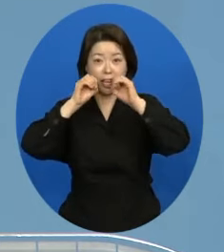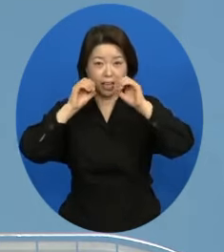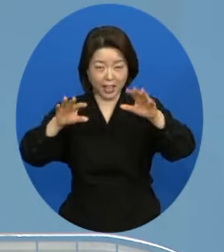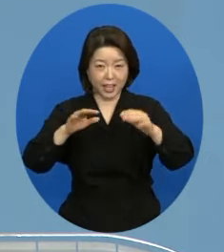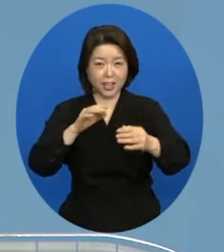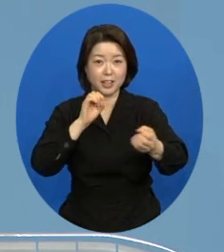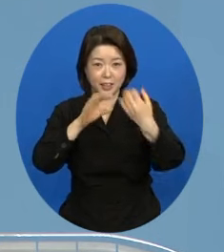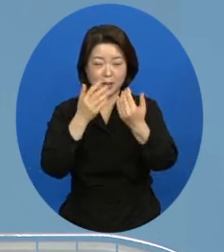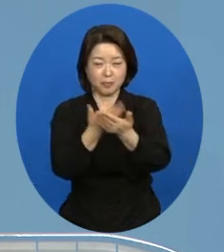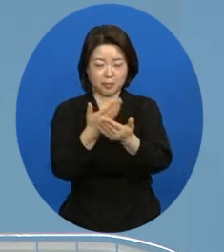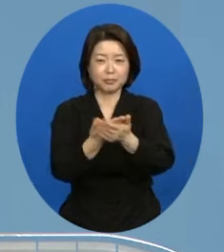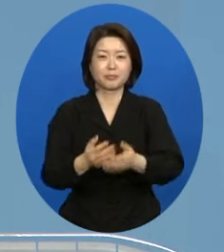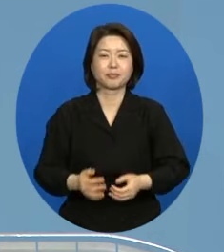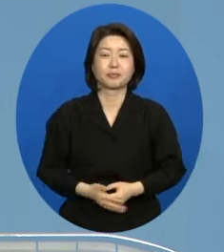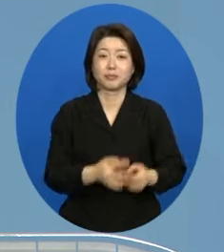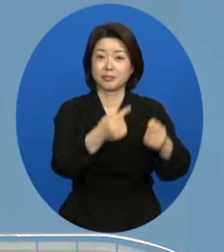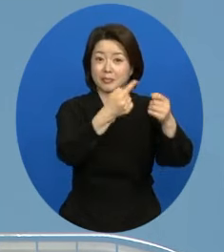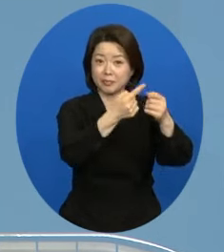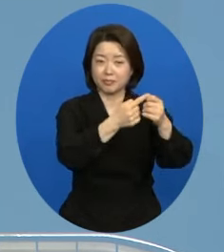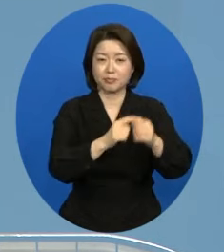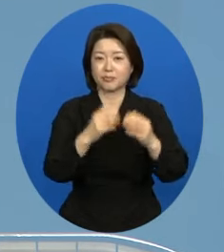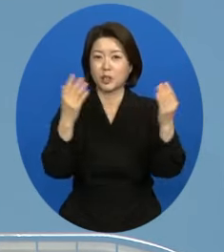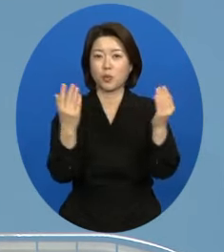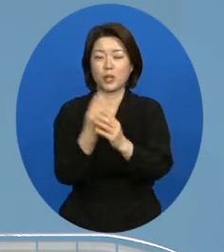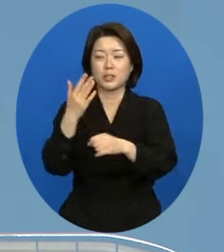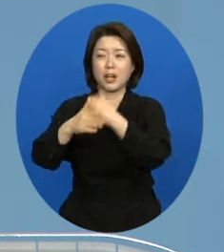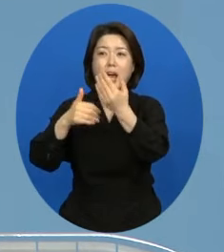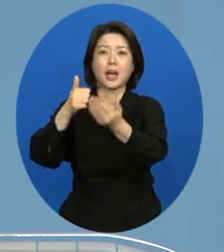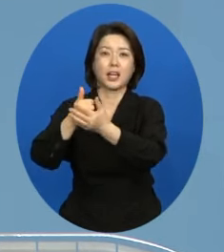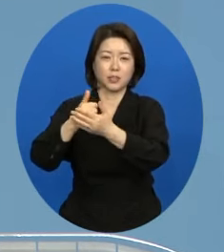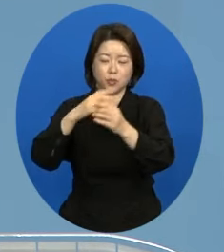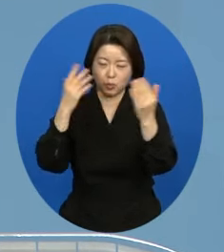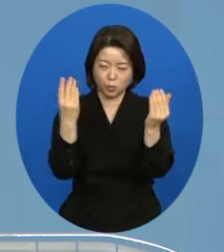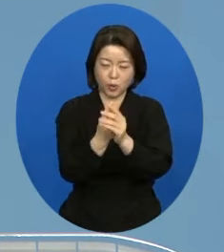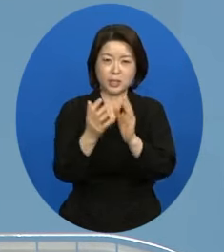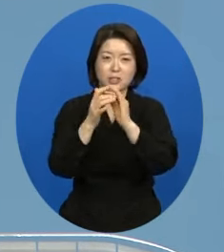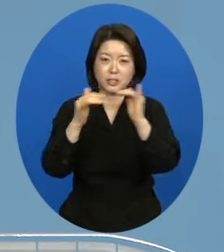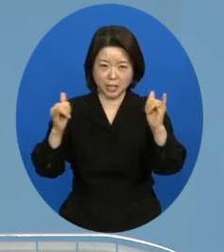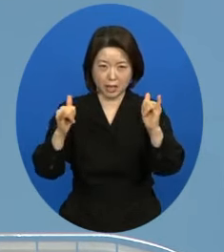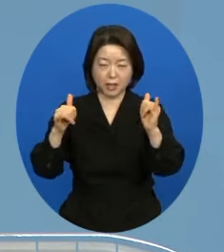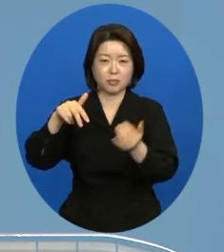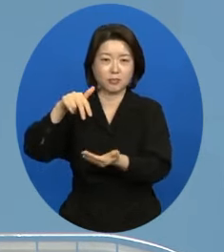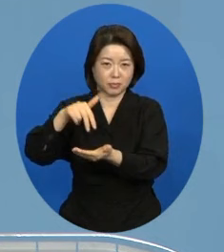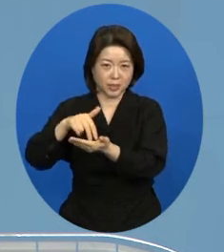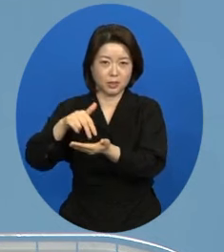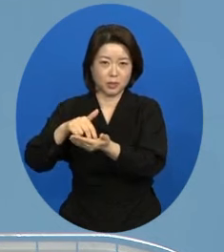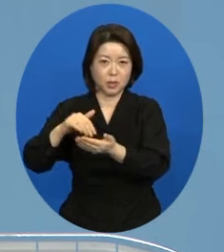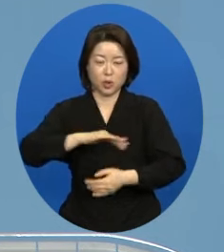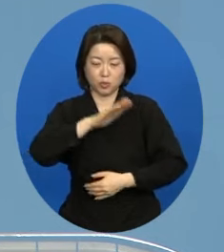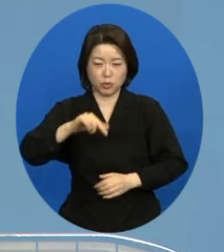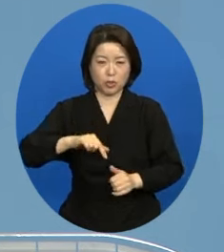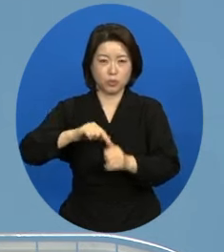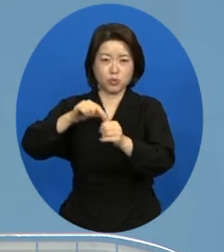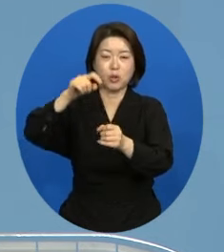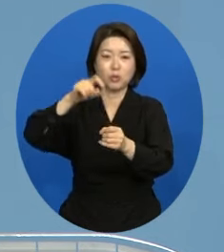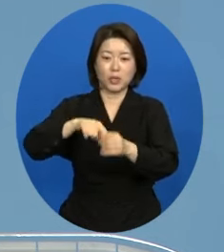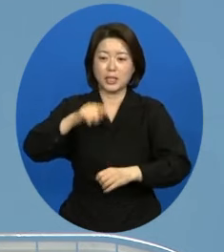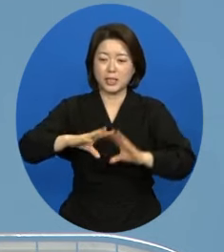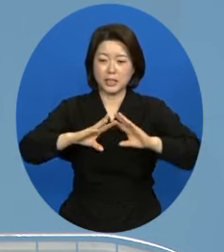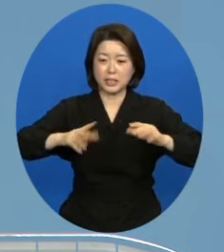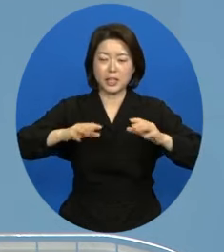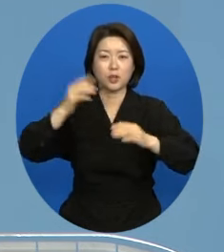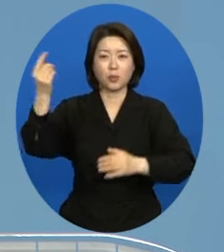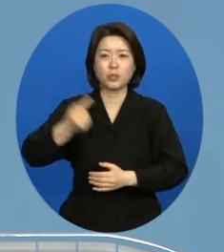보시길 바랍니다 완전한 하나님이시자 완전한 인간으로서 우리를 구원하시기 위해이 땅에 오신